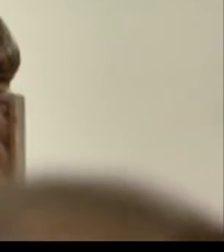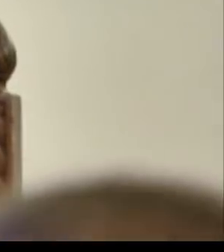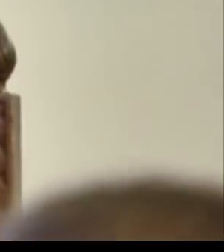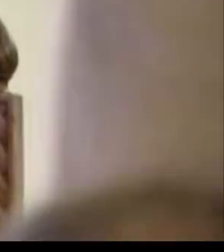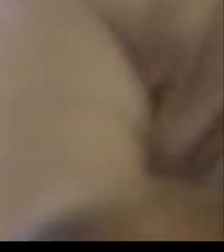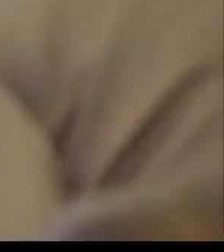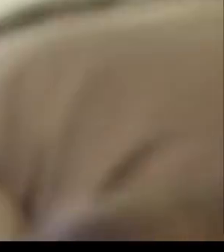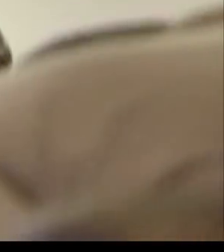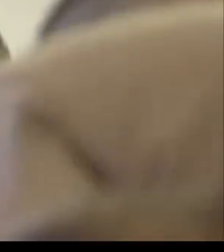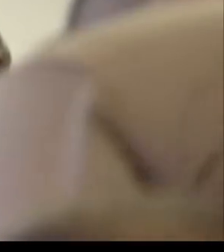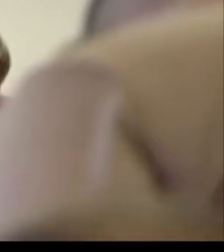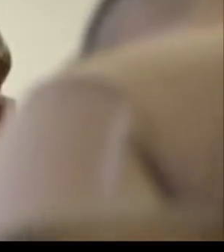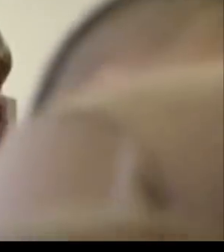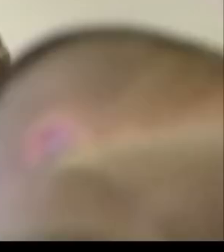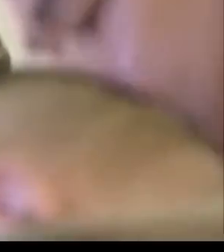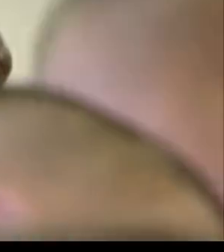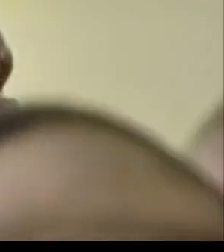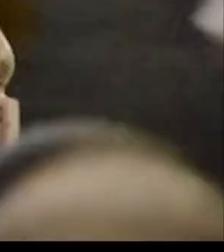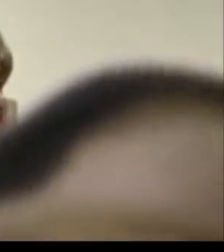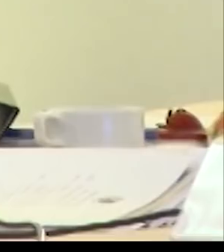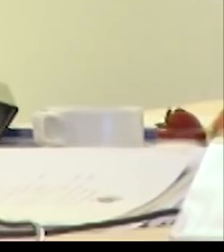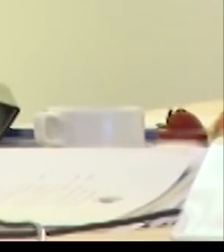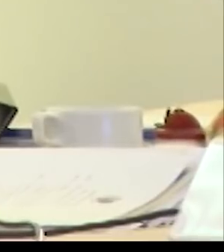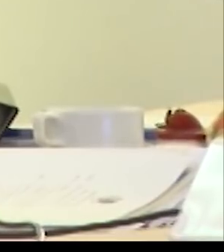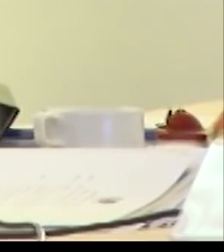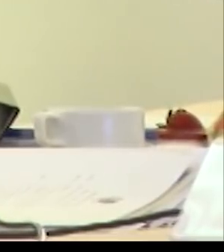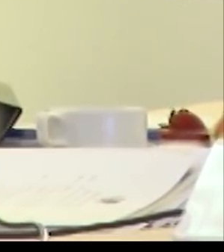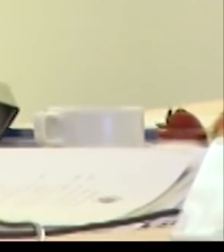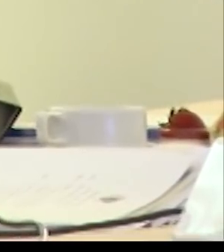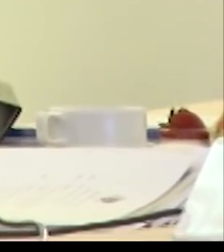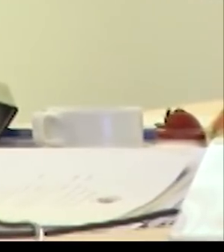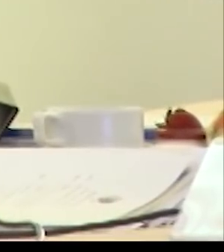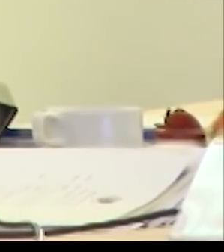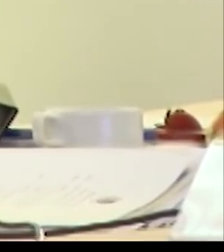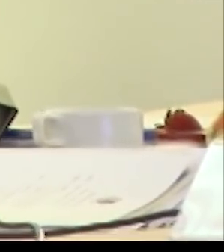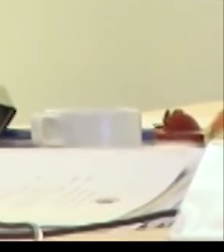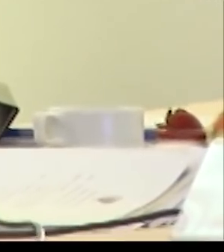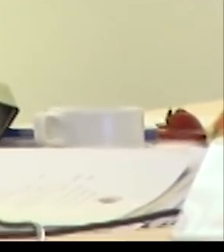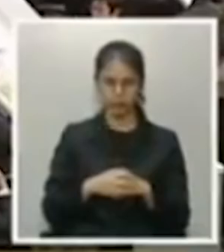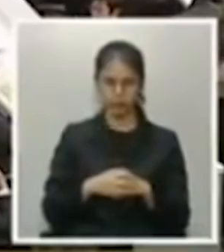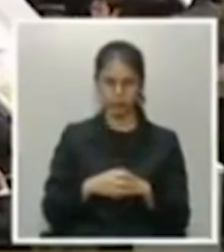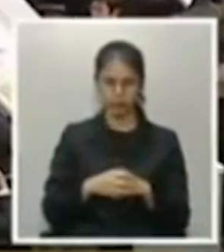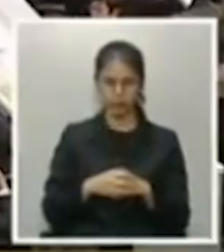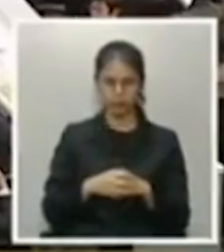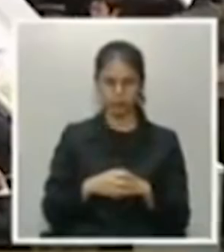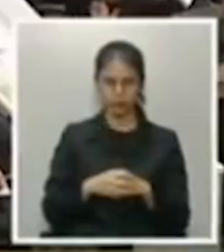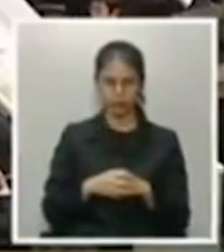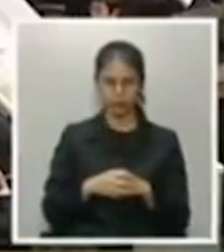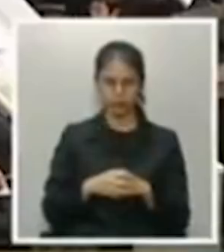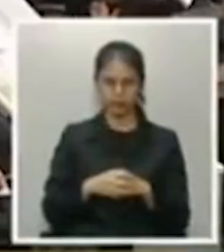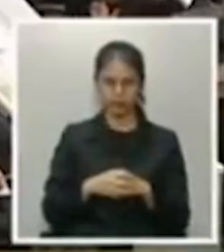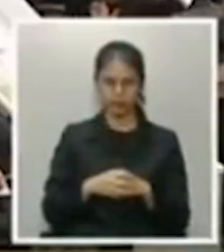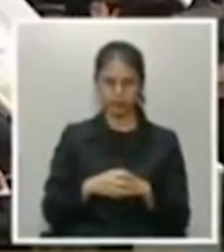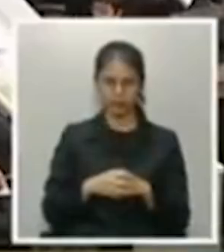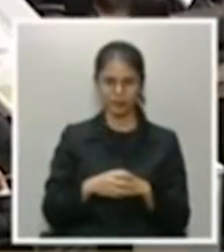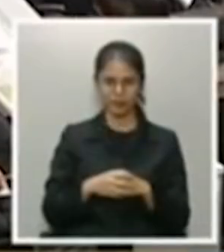วที่จบปิดฉากด้วยการรัฐประหารและผลออกมาก็เป็นดังที่เห็นเมื่อวานคือลุงตู่ชนะเกมสภาแบ